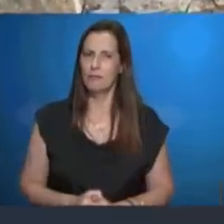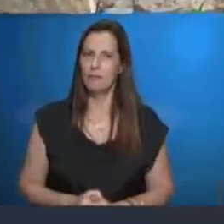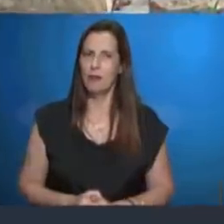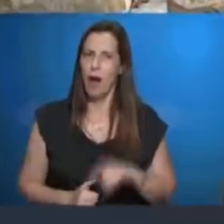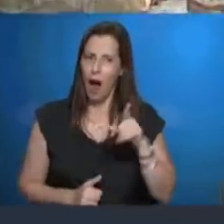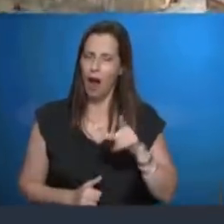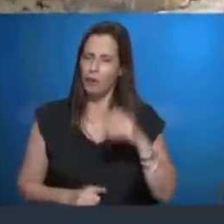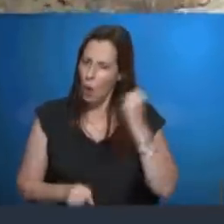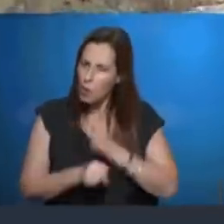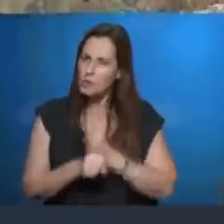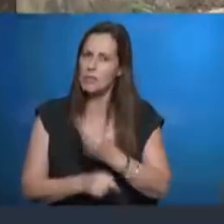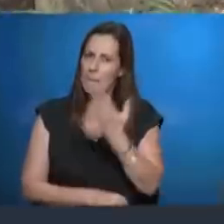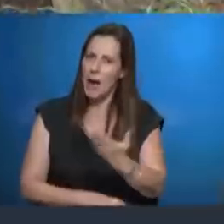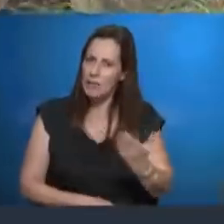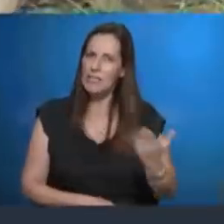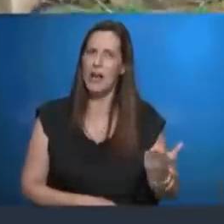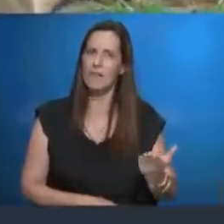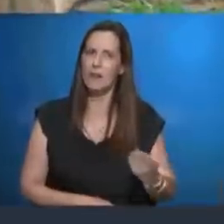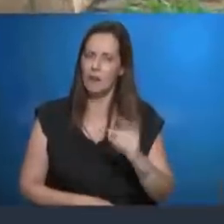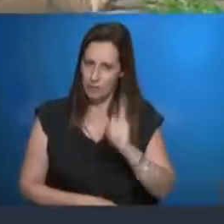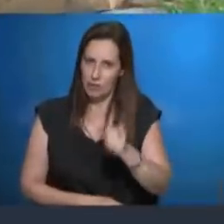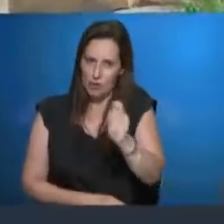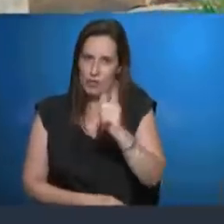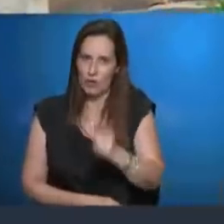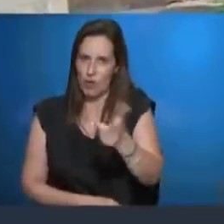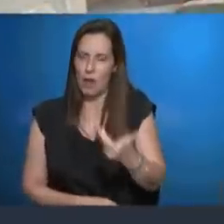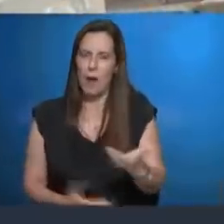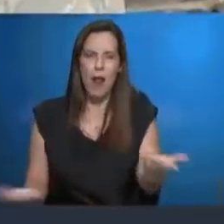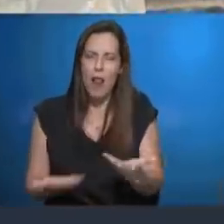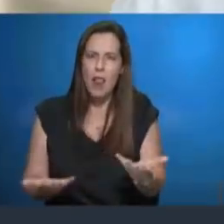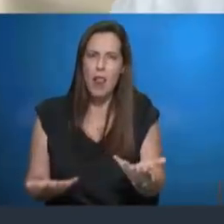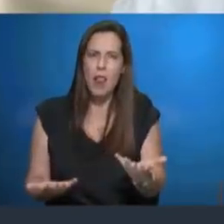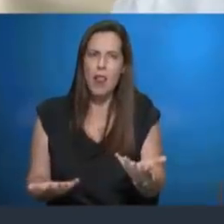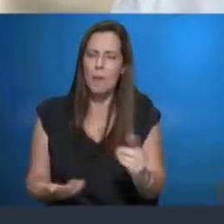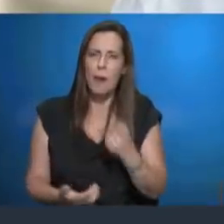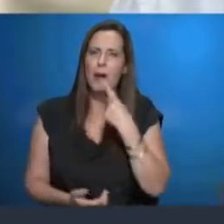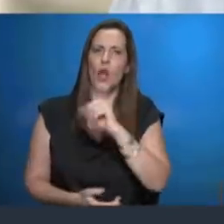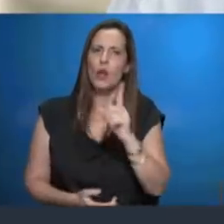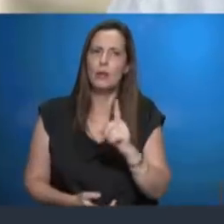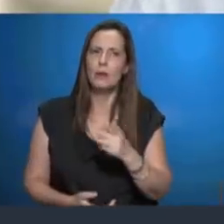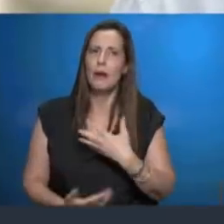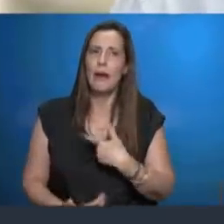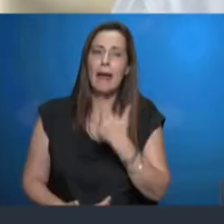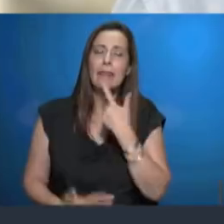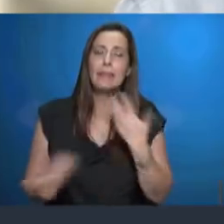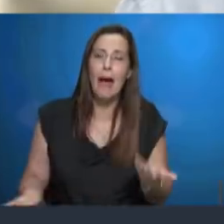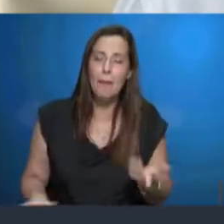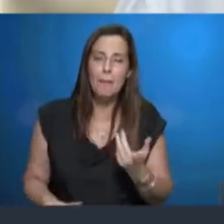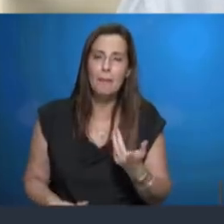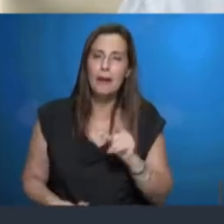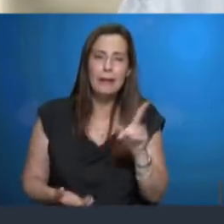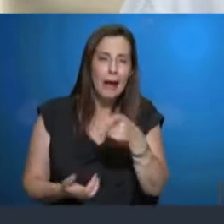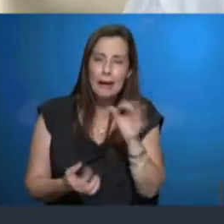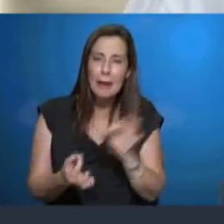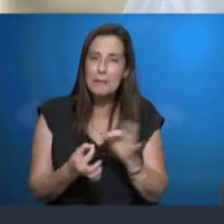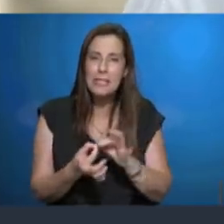איש מקצוע, אתה עושה מצבות ואמור לקבל על כך תשלום. מדוע לא סירבת? לא היה טעם אפילו לבקש, כי אתה סך הכל...